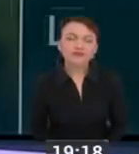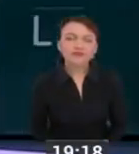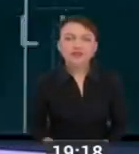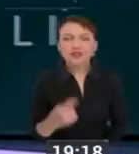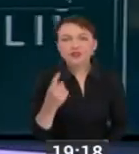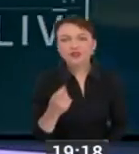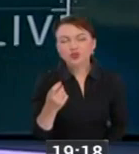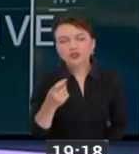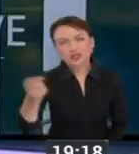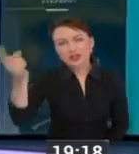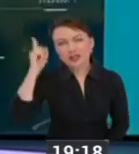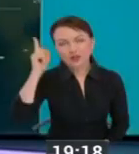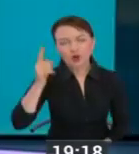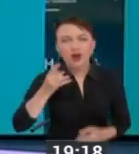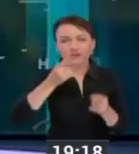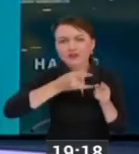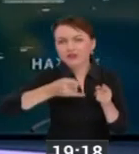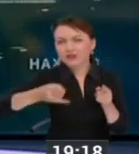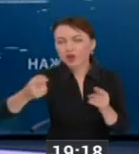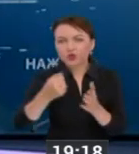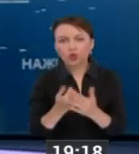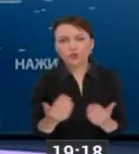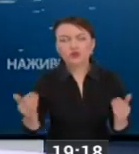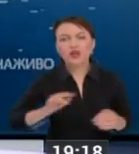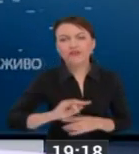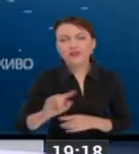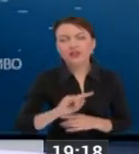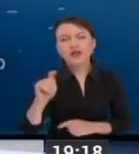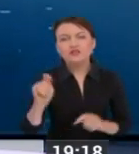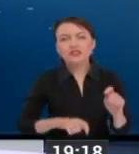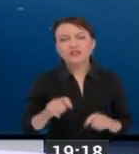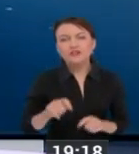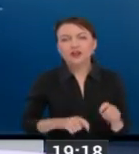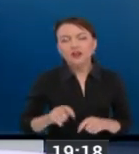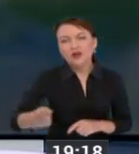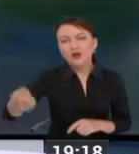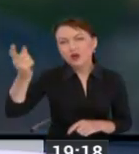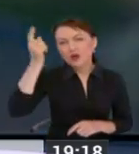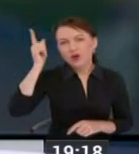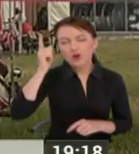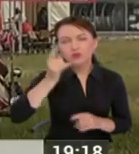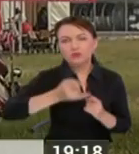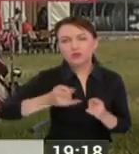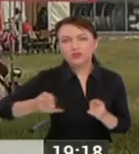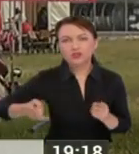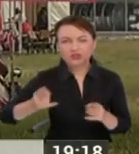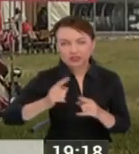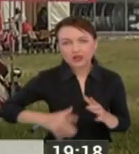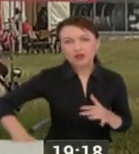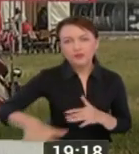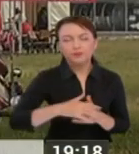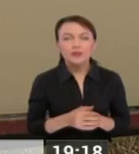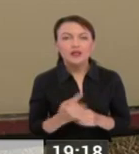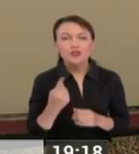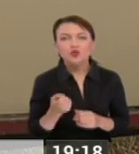Сотні ретроавтівок з'їхалися до музею авіації на фестиваль Old Car Land. Загалом понад сотню